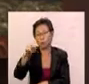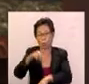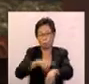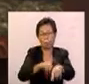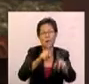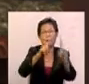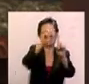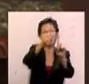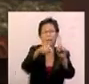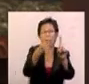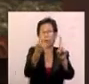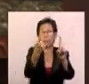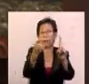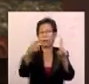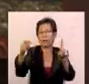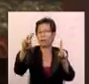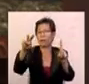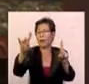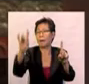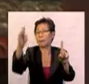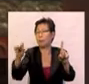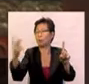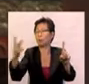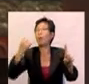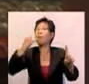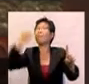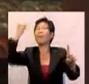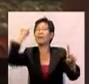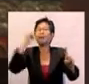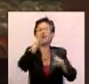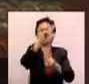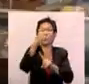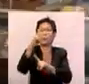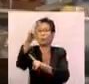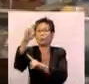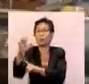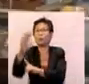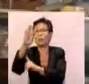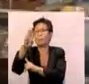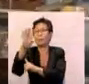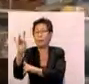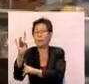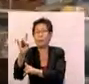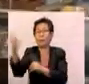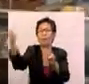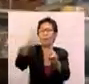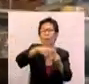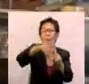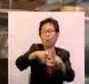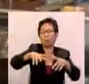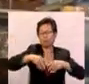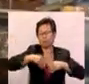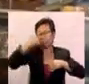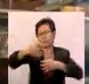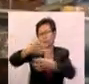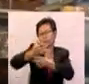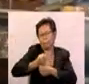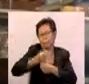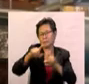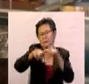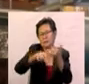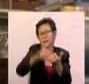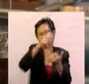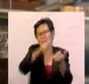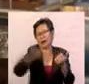1 November sehingga 28 Februari lalu, sebanyak 3,268 permohonan diterima untuk mendapatkan